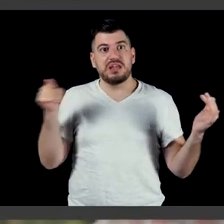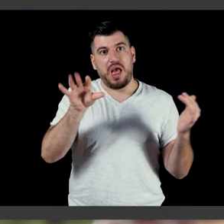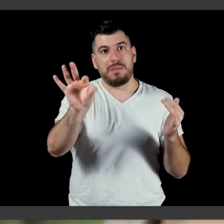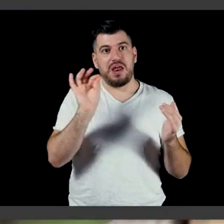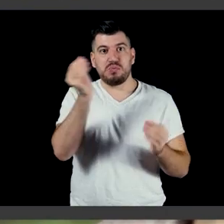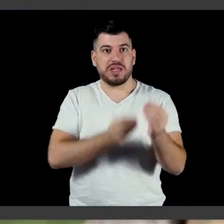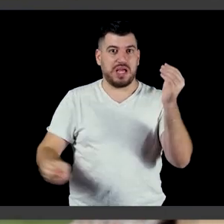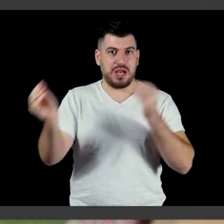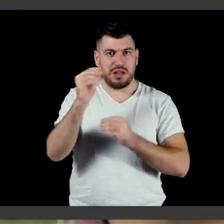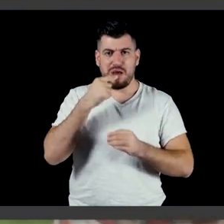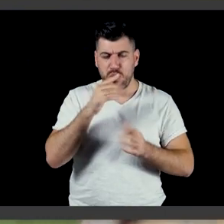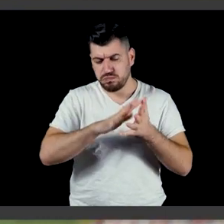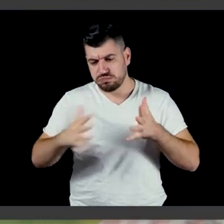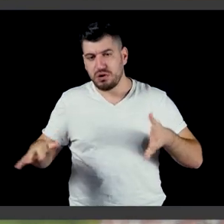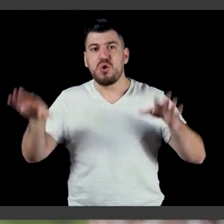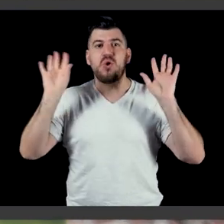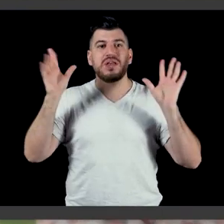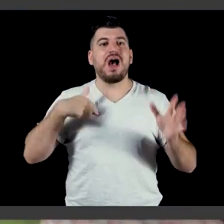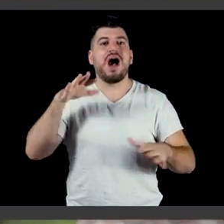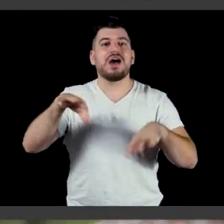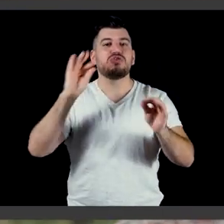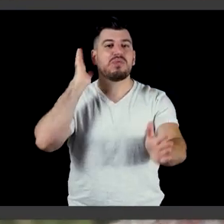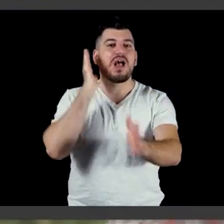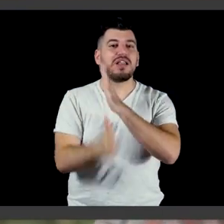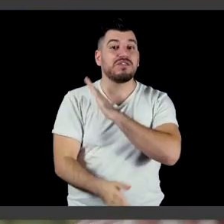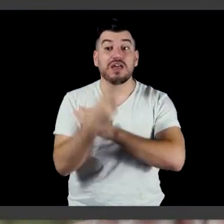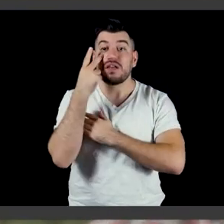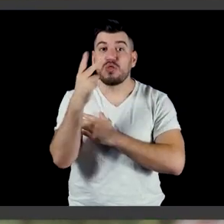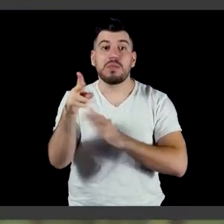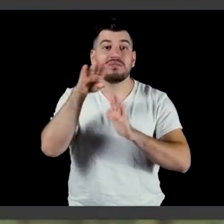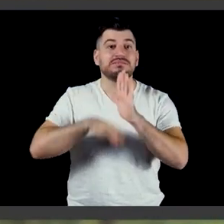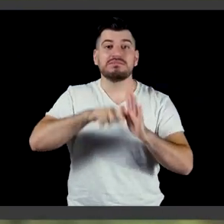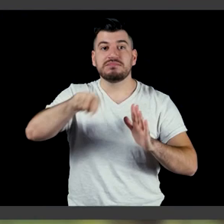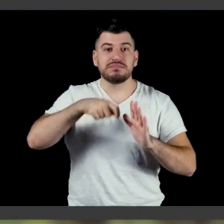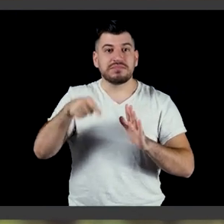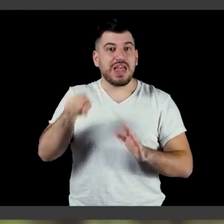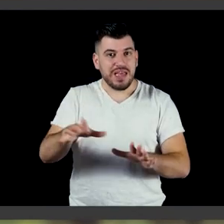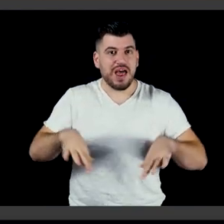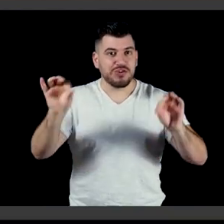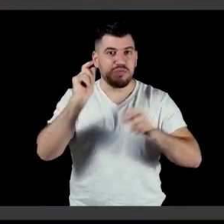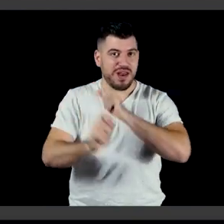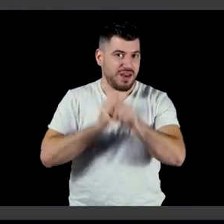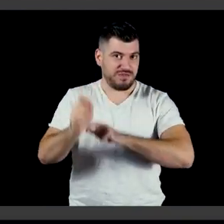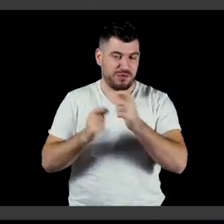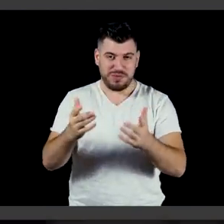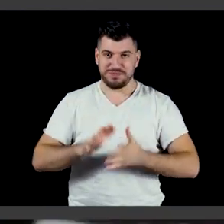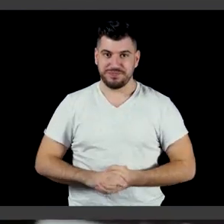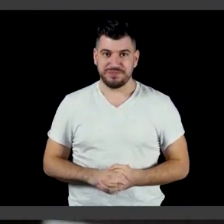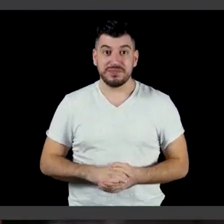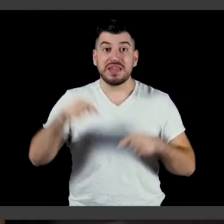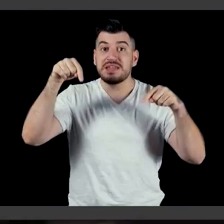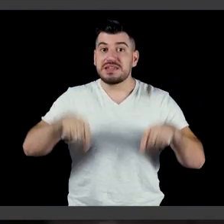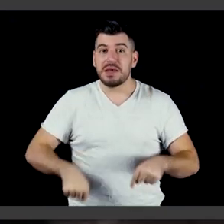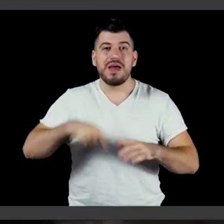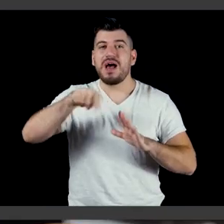καλύτερη. Δεν πολυλογώ, ξεκινάμε κατευθείαν. Πάμε να δούμε τη συνταγή για να ξεκινήσουμε να φτιάχνουμε. Σήμερα